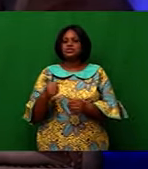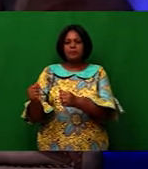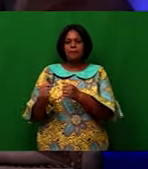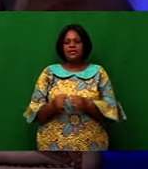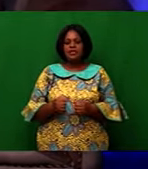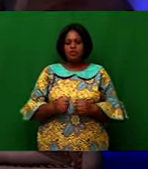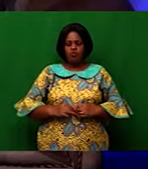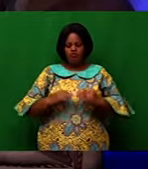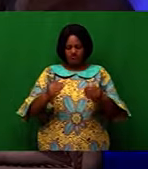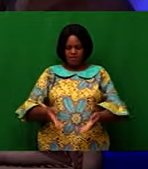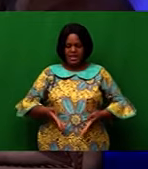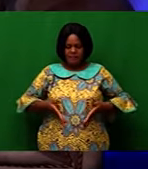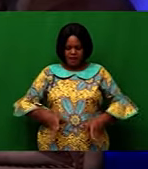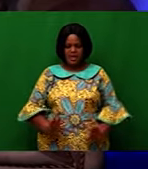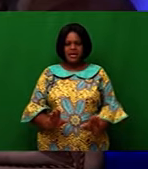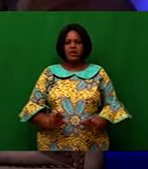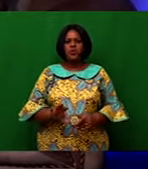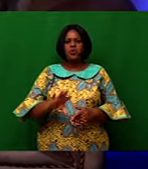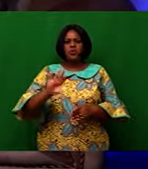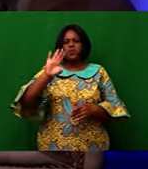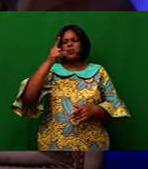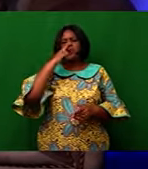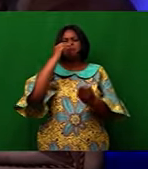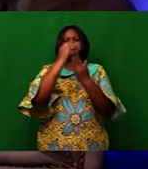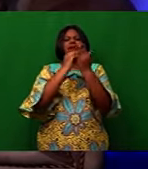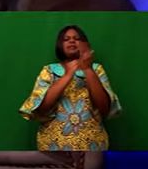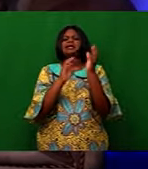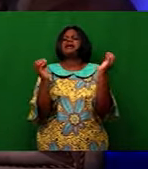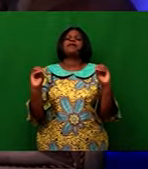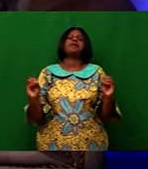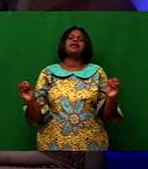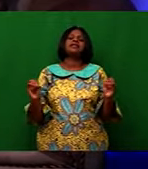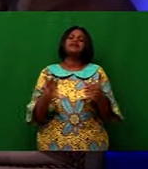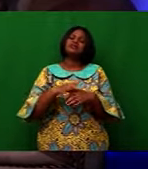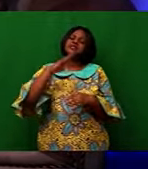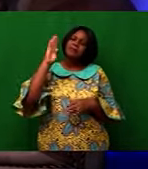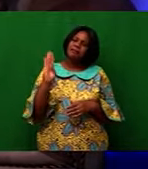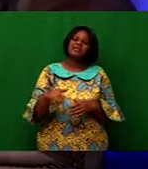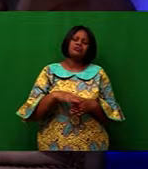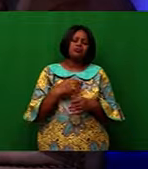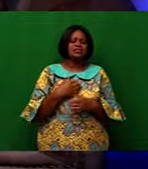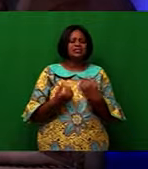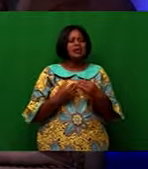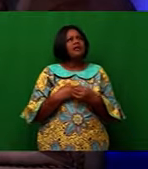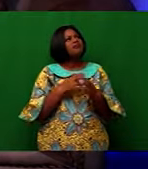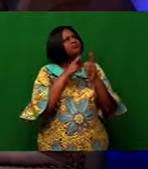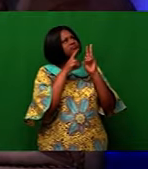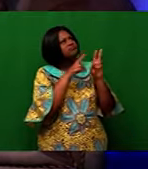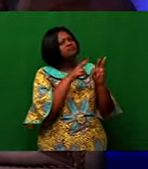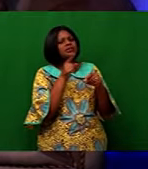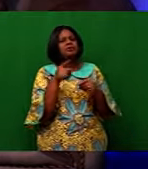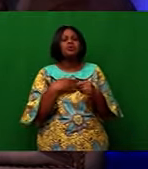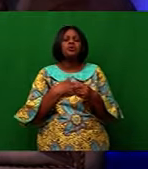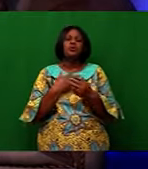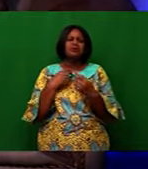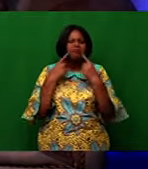vana munyika, vamusina hurongwa navo. Nekuti zvakashata, vana vanotarira kwamuri. Chifungai kuti kana vana